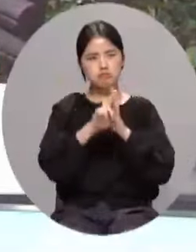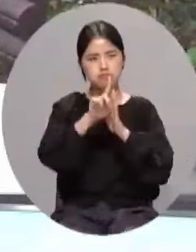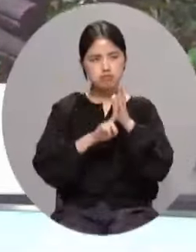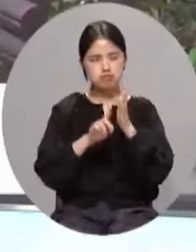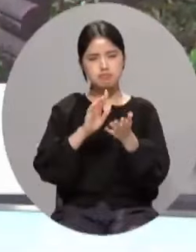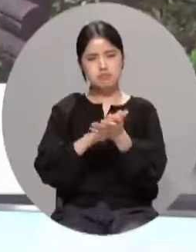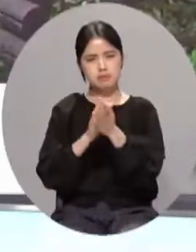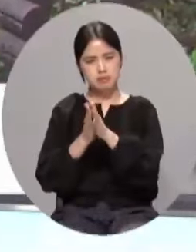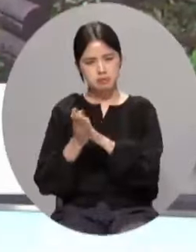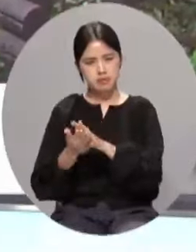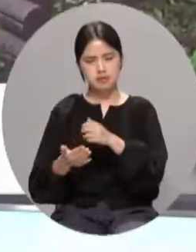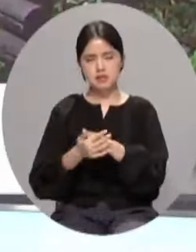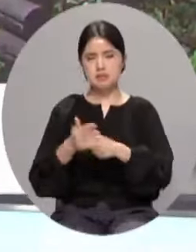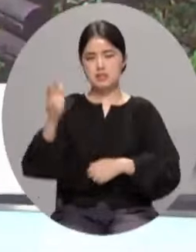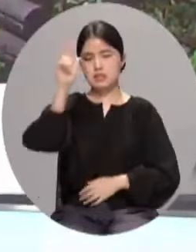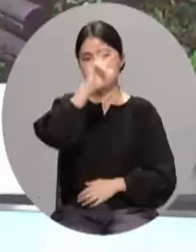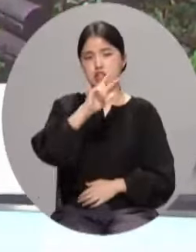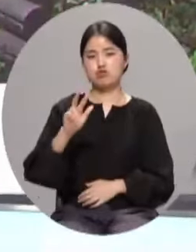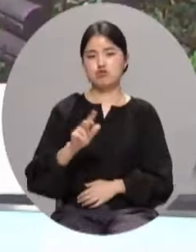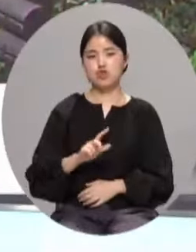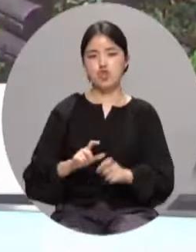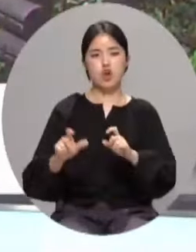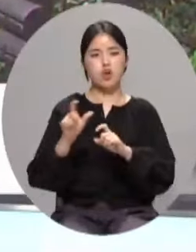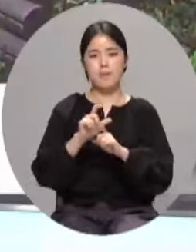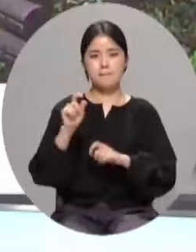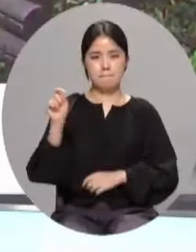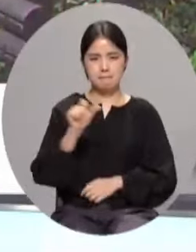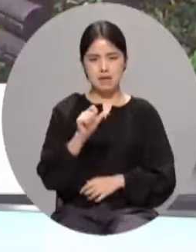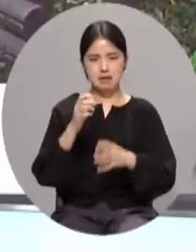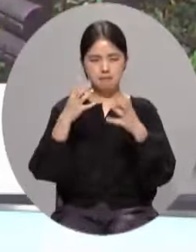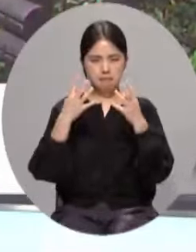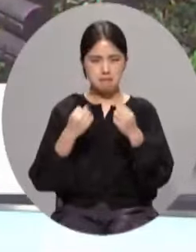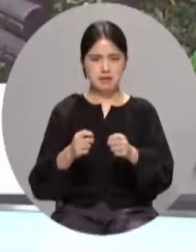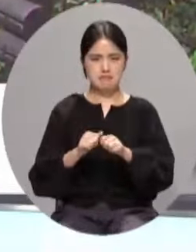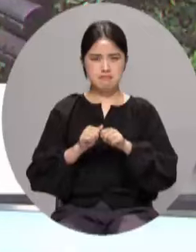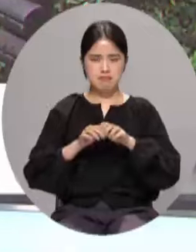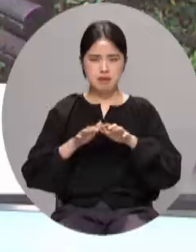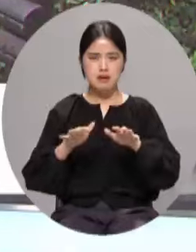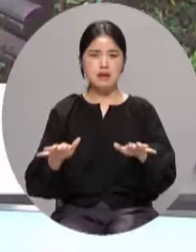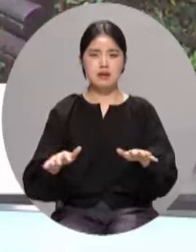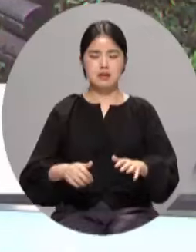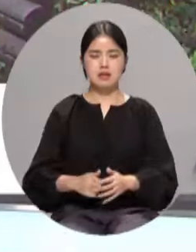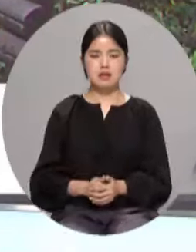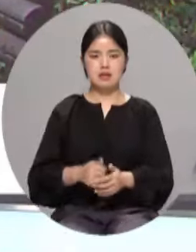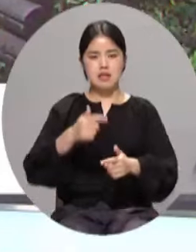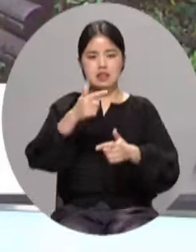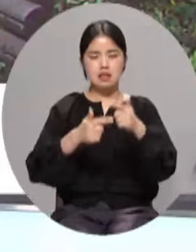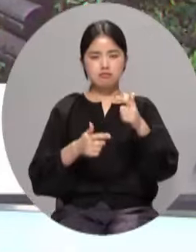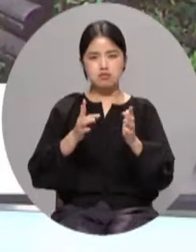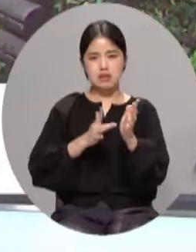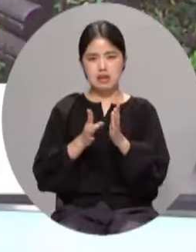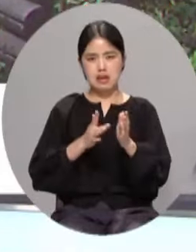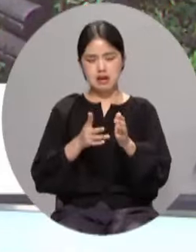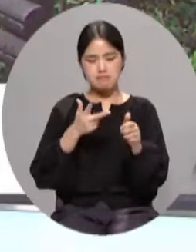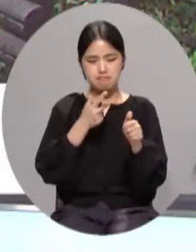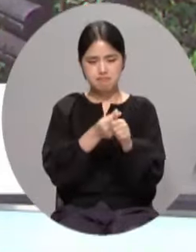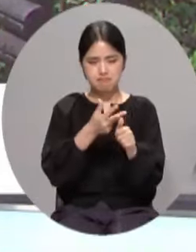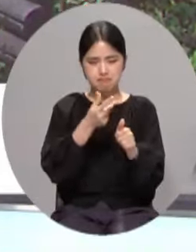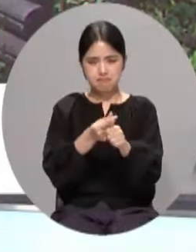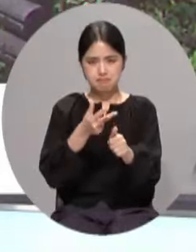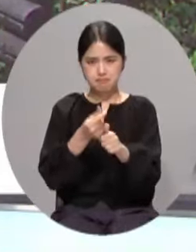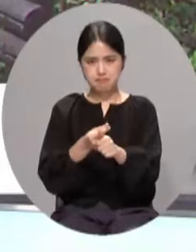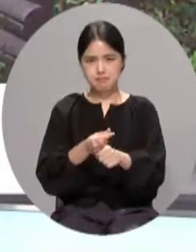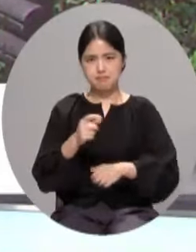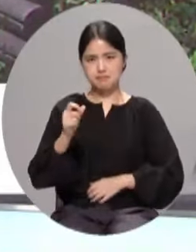기후 변화로 전국적으로 더 빨리, 더 많이 발생하는 추세인데요. 나무에 주사를 놔서 피해를 막는